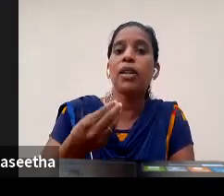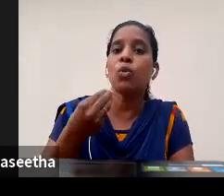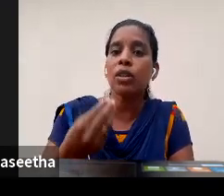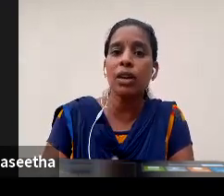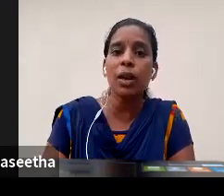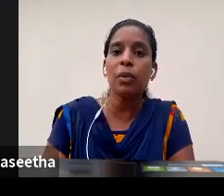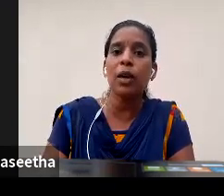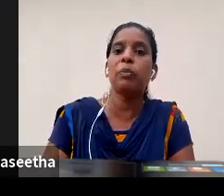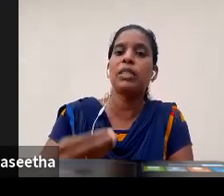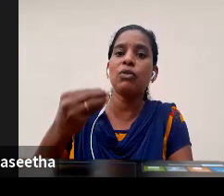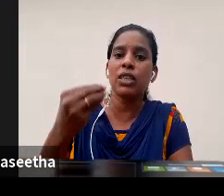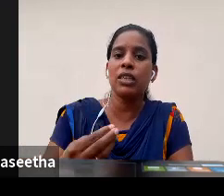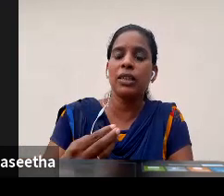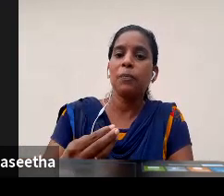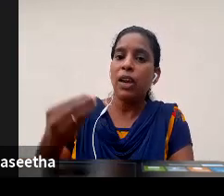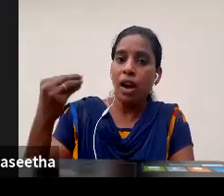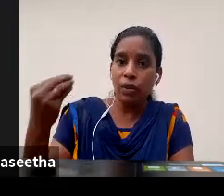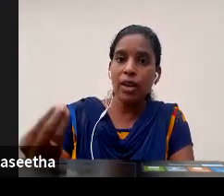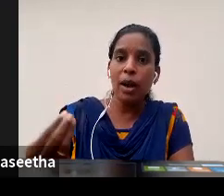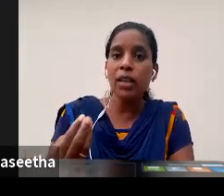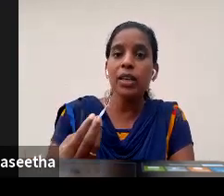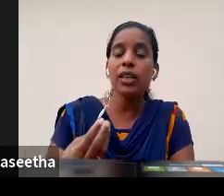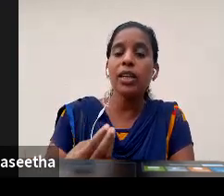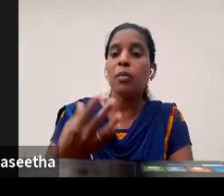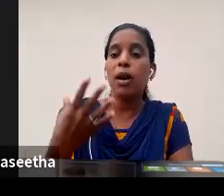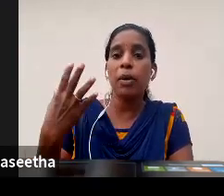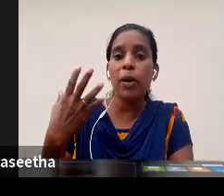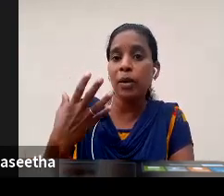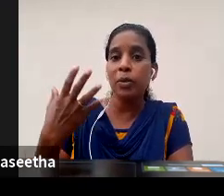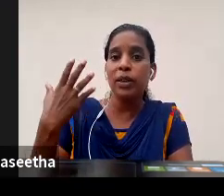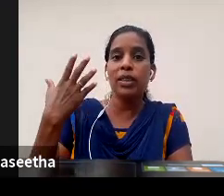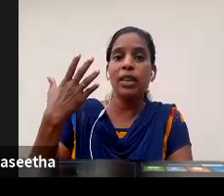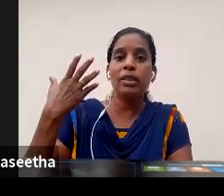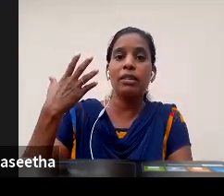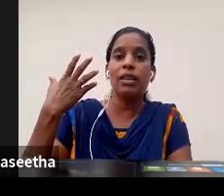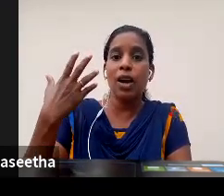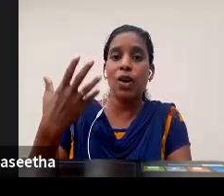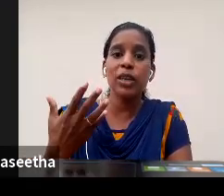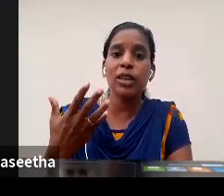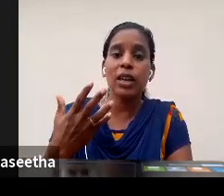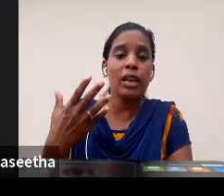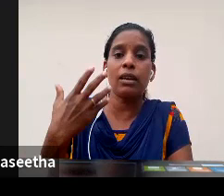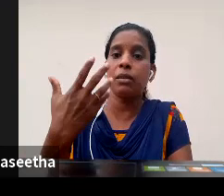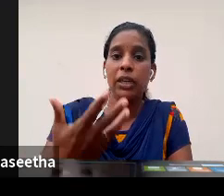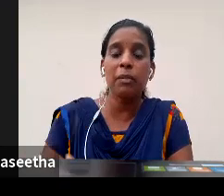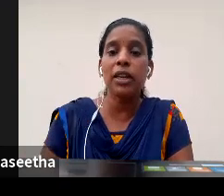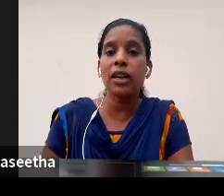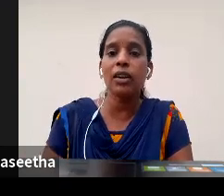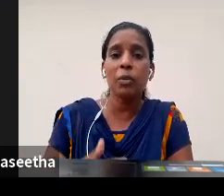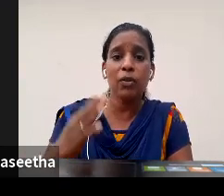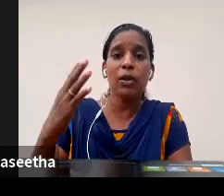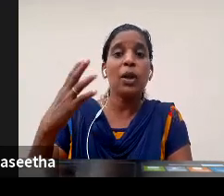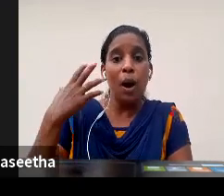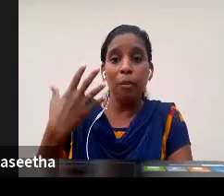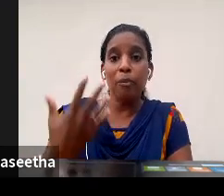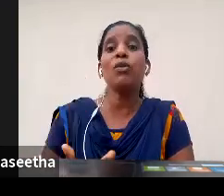അമ്മ എന്ന് 100 തവണ പഠിപ്പിച്ച് വിട്ടിട്ട് അവര് അമ്മ എന്നൊക്കെ കേൾക്കുമ്പോ അമ്മമാര് പിറ്റത്തെ എന്താ സ്റ്റാഫ് മീറ്റിംഗിലൊക്കെ അല്ല പി ടി എ മീറ്റിംഗിലൊക്കെ